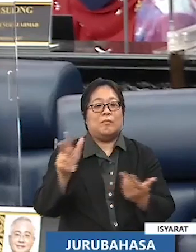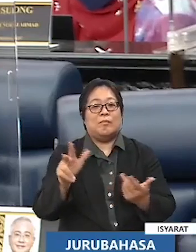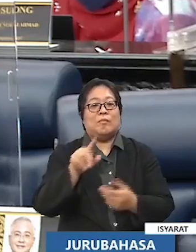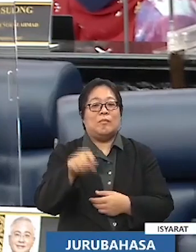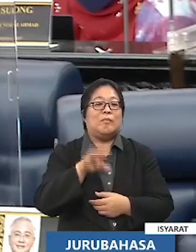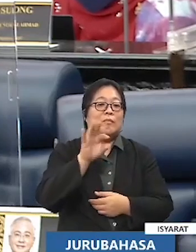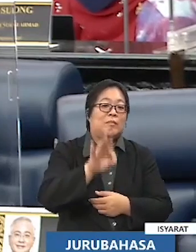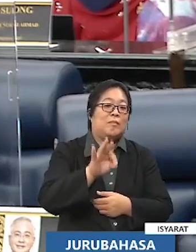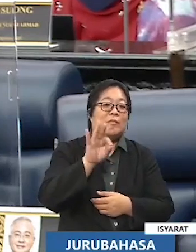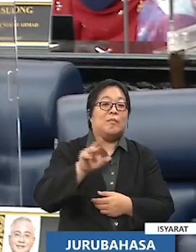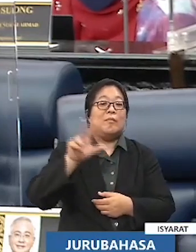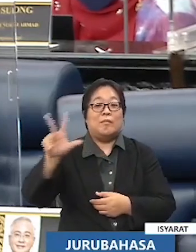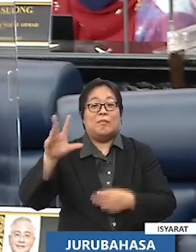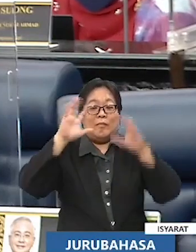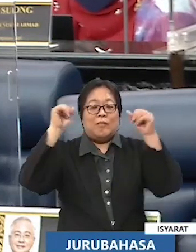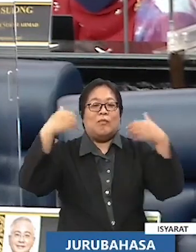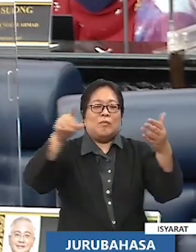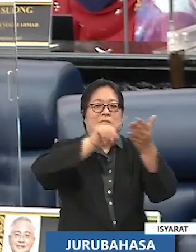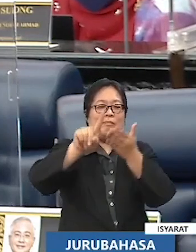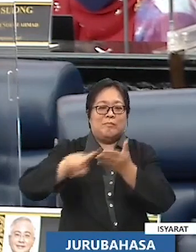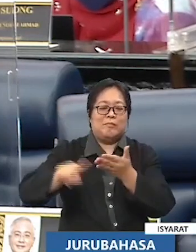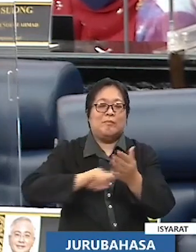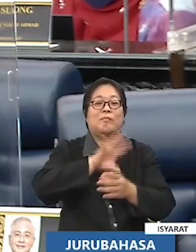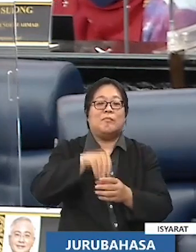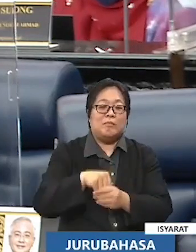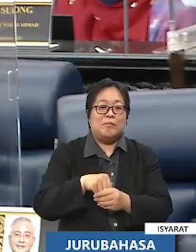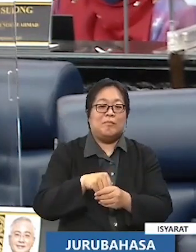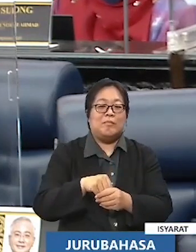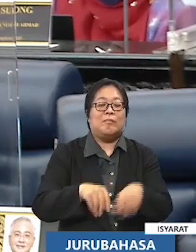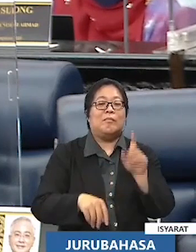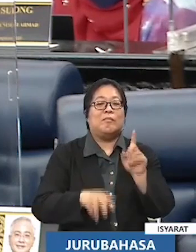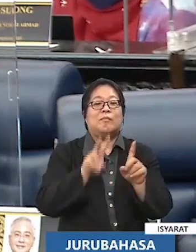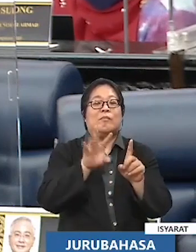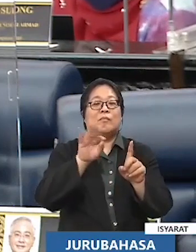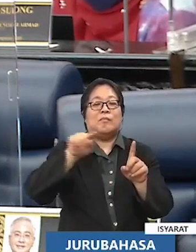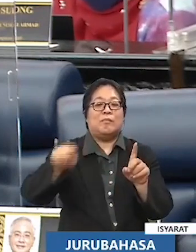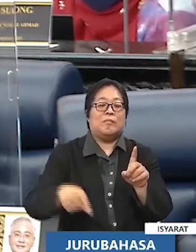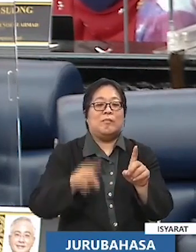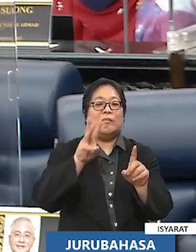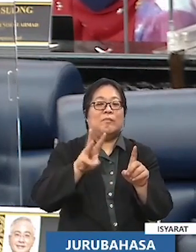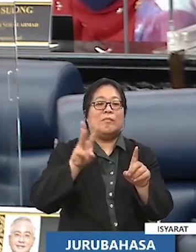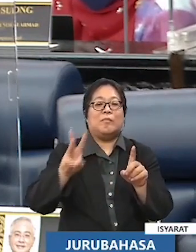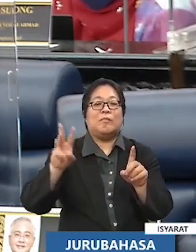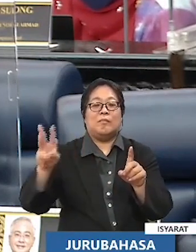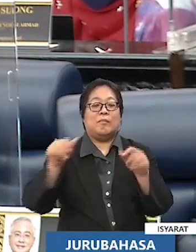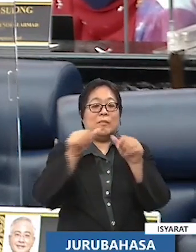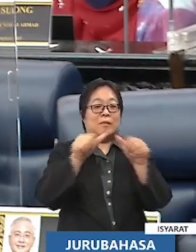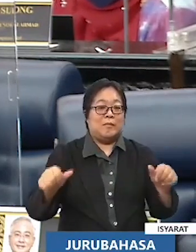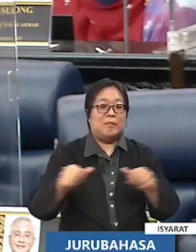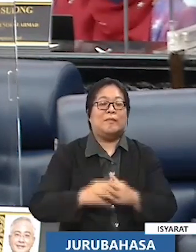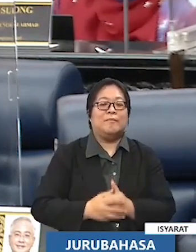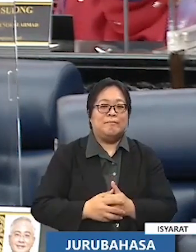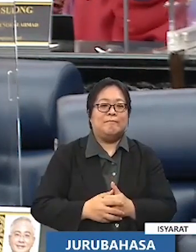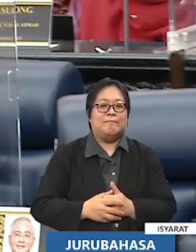Hai 993 majikan telah diperiksa melibatkan 120 9668 tempat penginapan